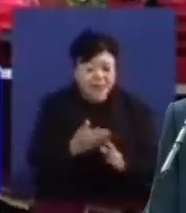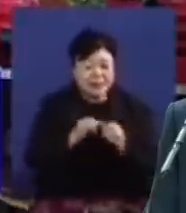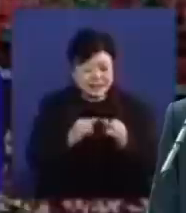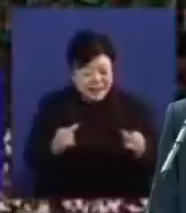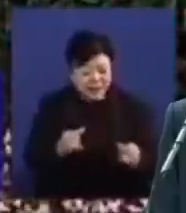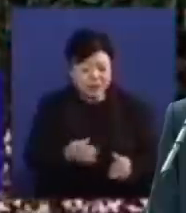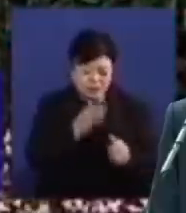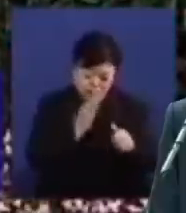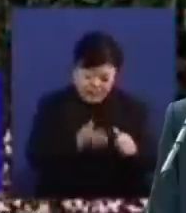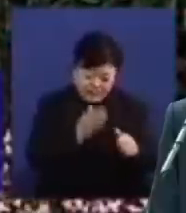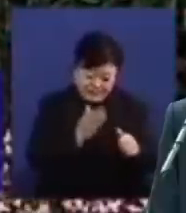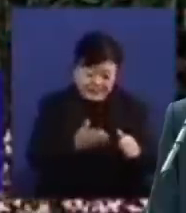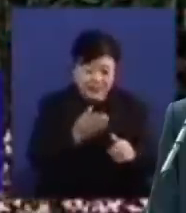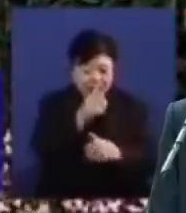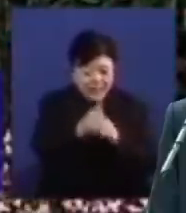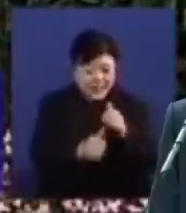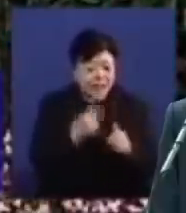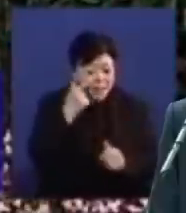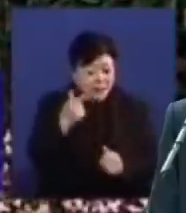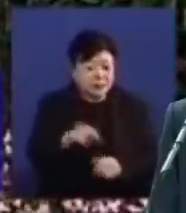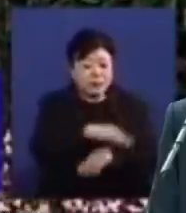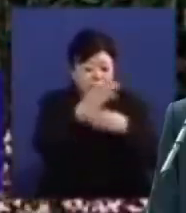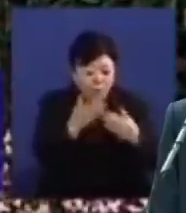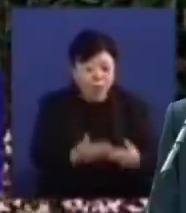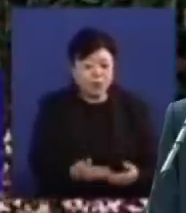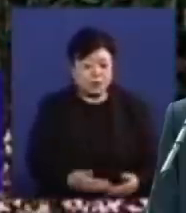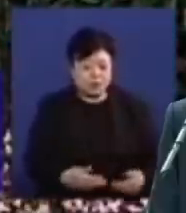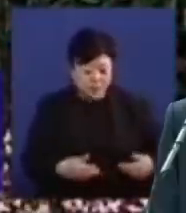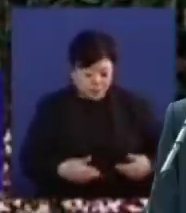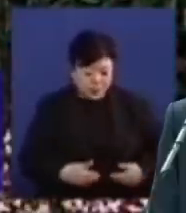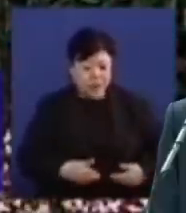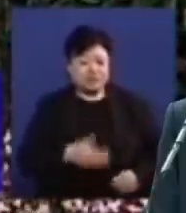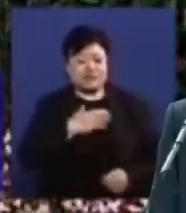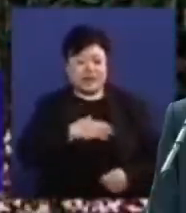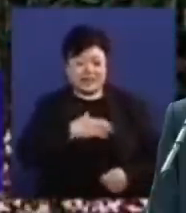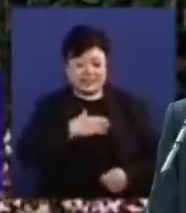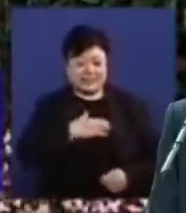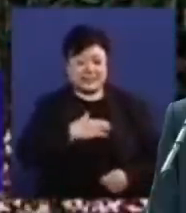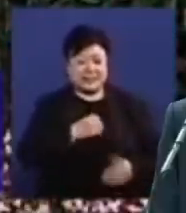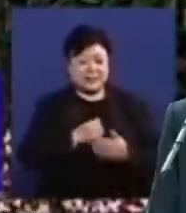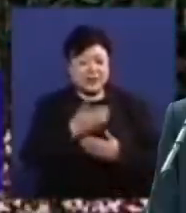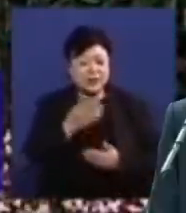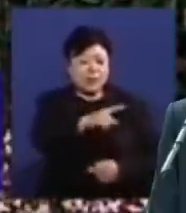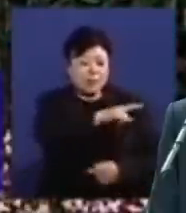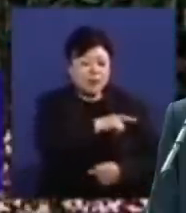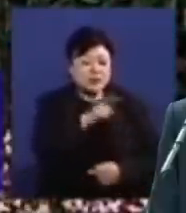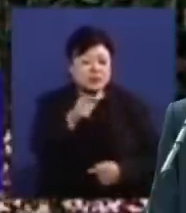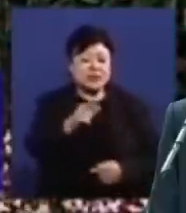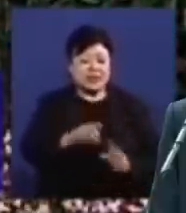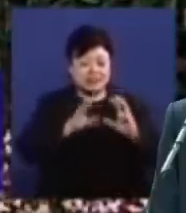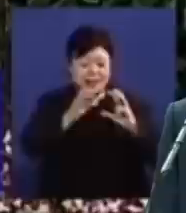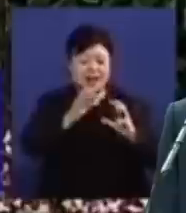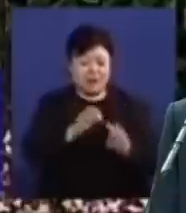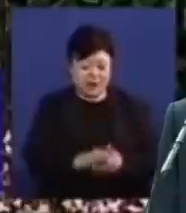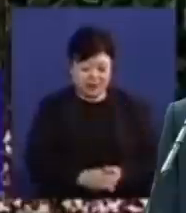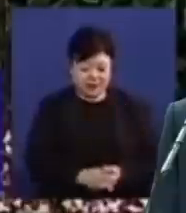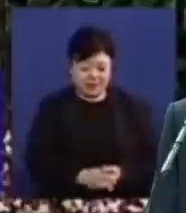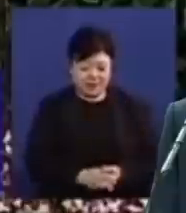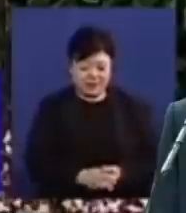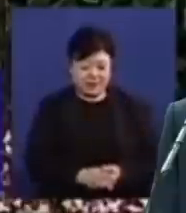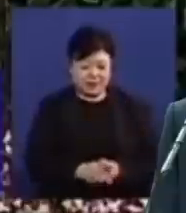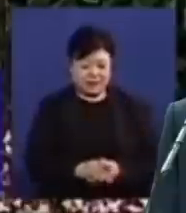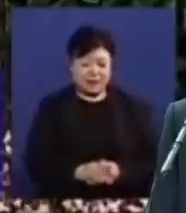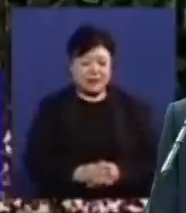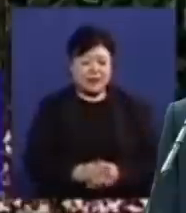이방인들이 구하는 것이라. 너희 하늘 아버지께서 이 모든 것이 너희에게 있어야 할 줄을 아시느니라. 그러니 너희는 먼저